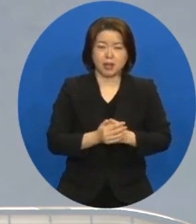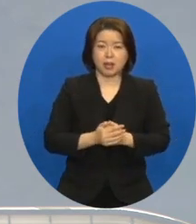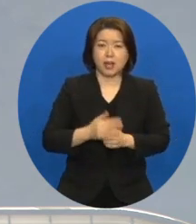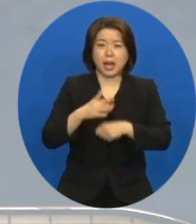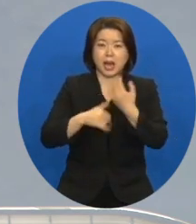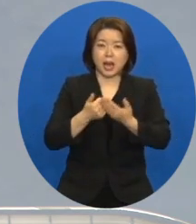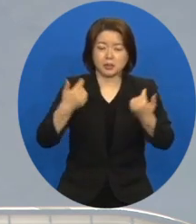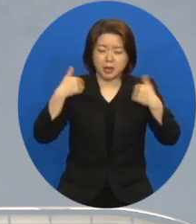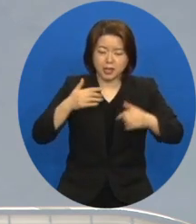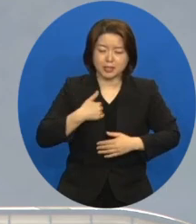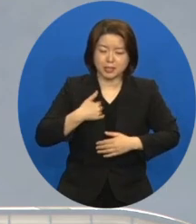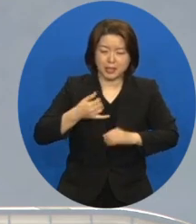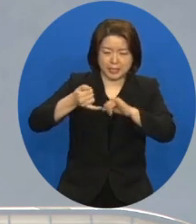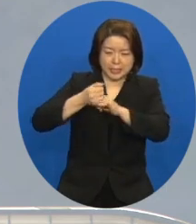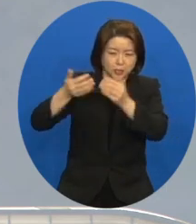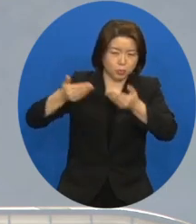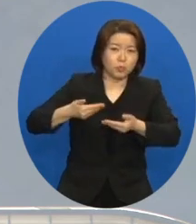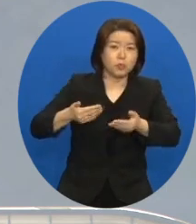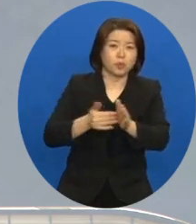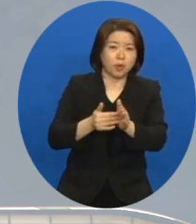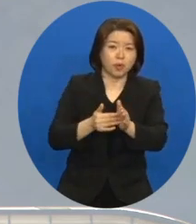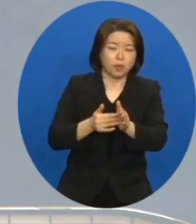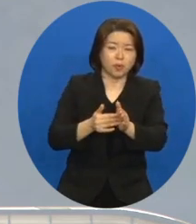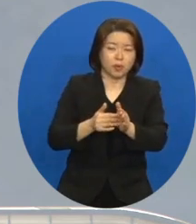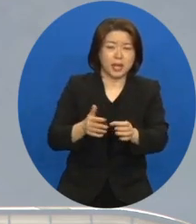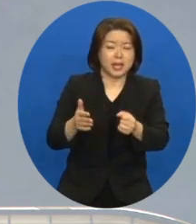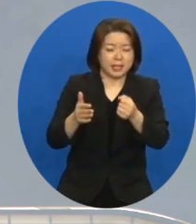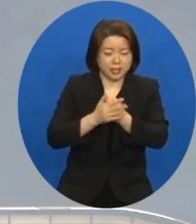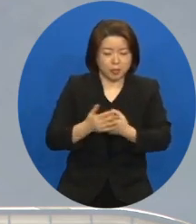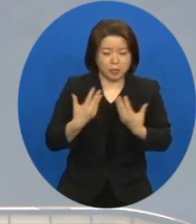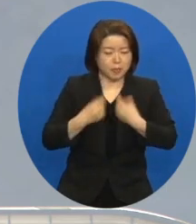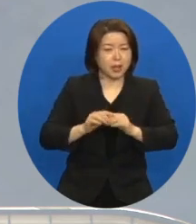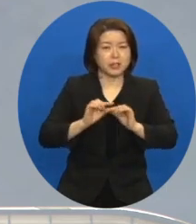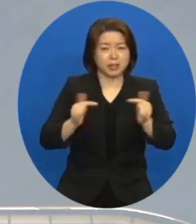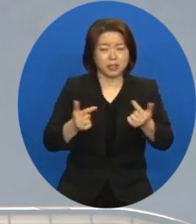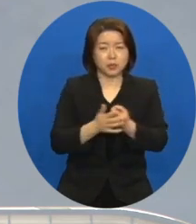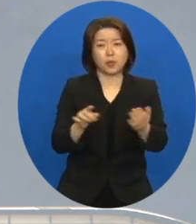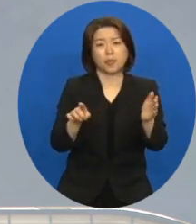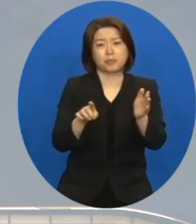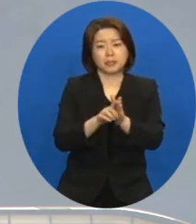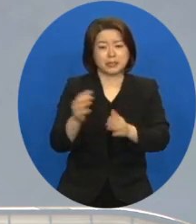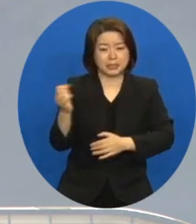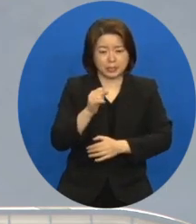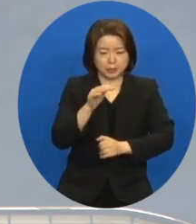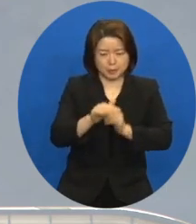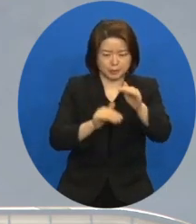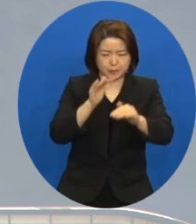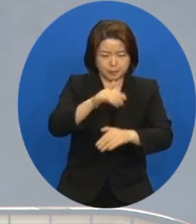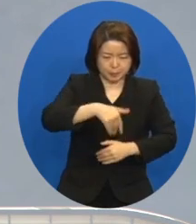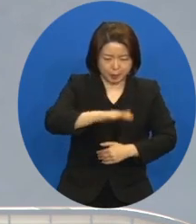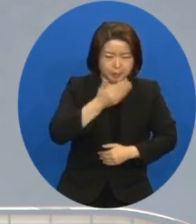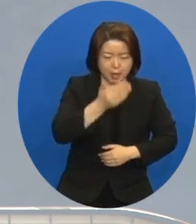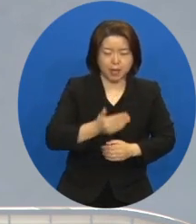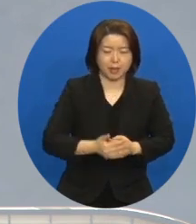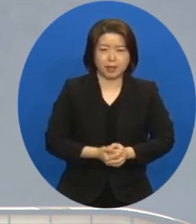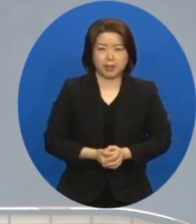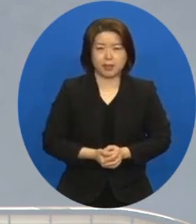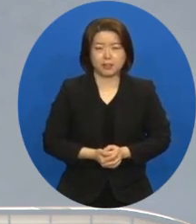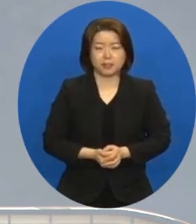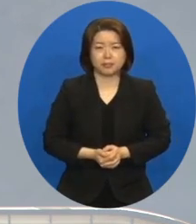나에게 약속을 지키셨어요. 그러니까 좌절하지 않고 믿음으로 나갈 수 있었던 거예요.